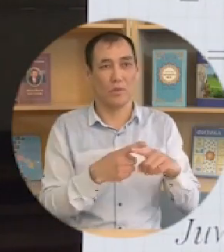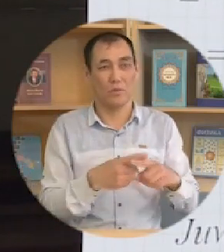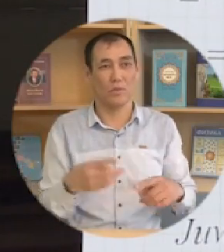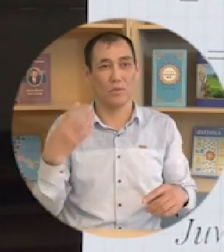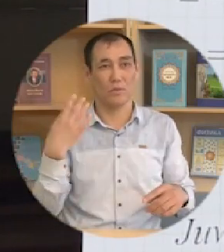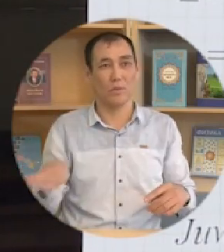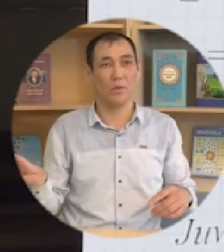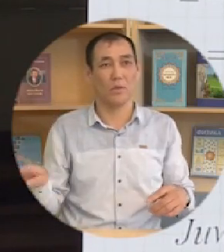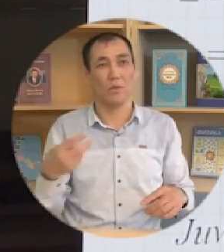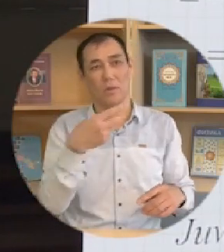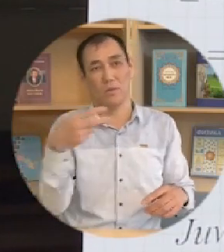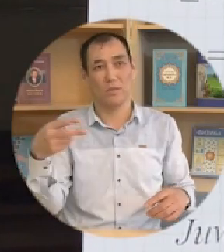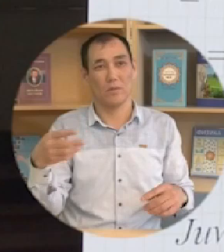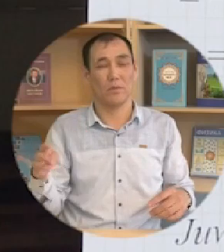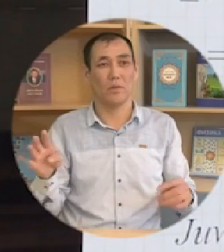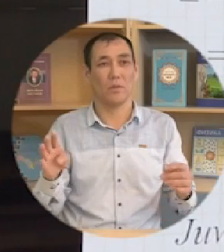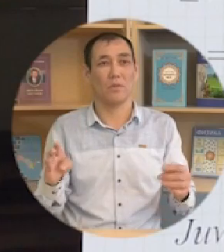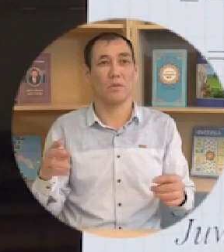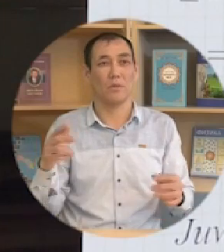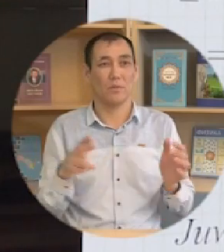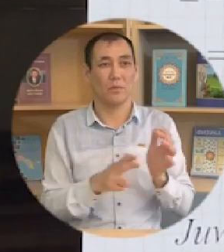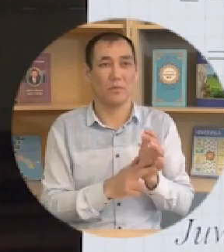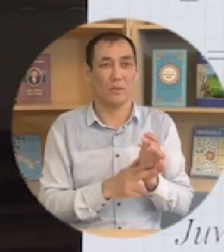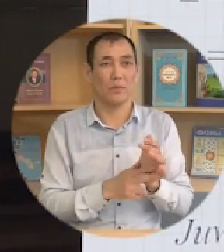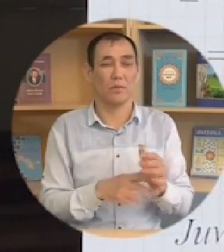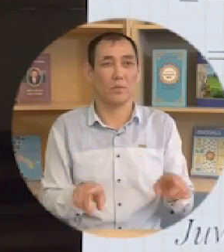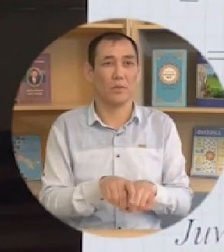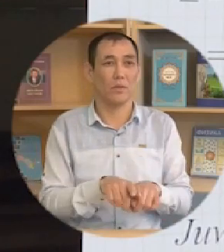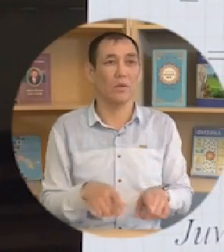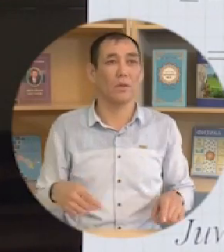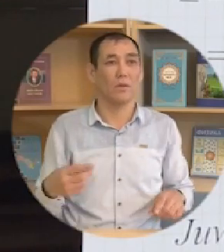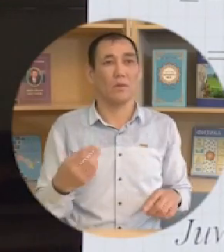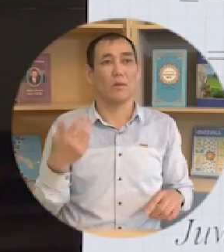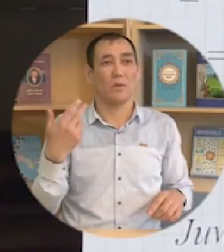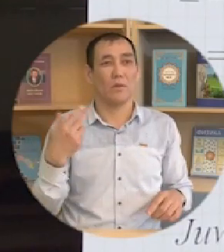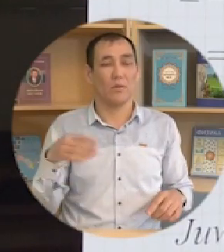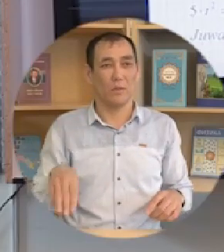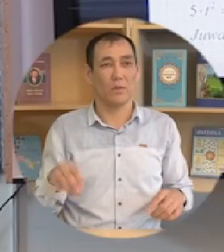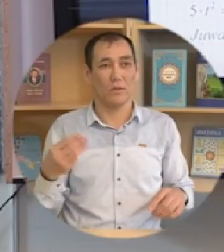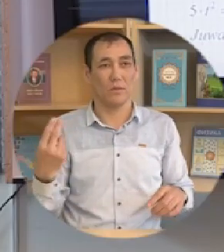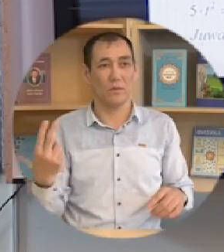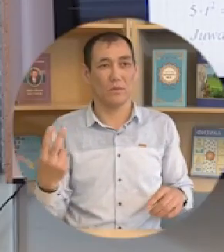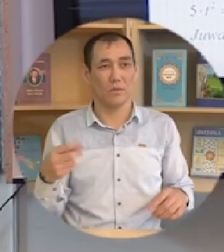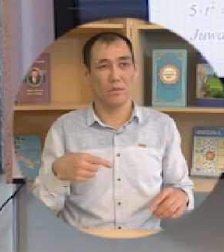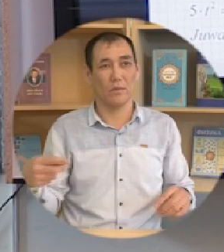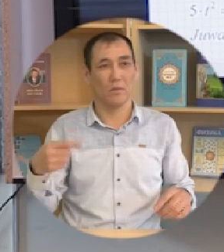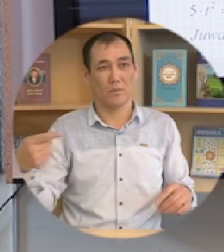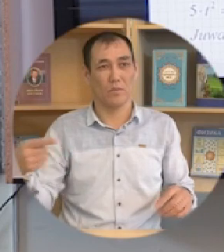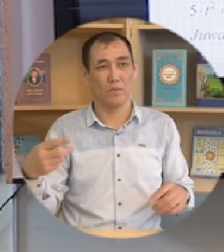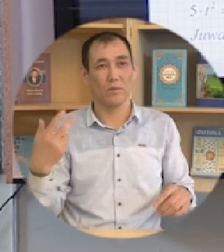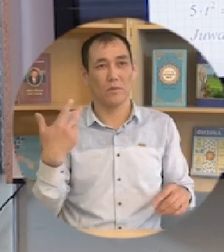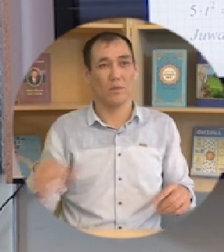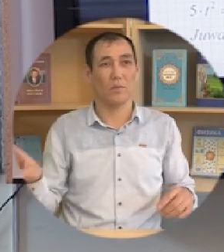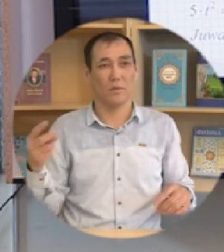қосылған 40 бұл 8-ге тең болады. Т екі тең минус 32